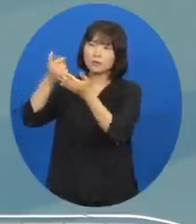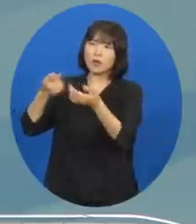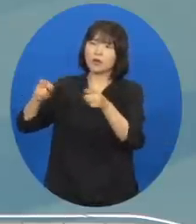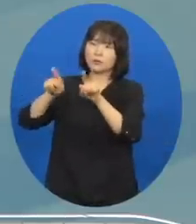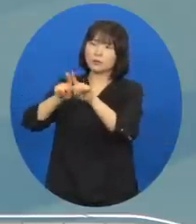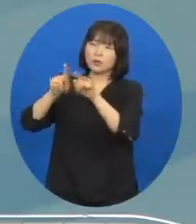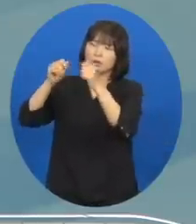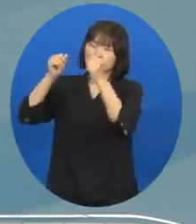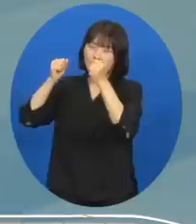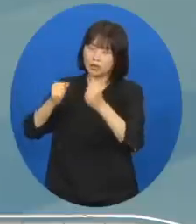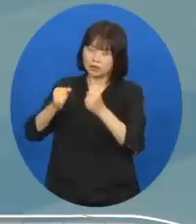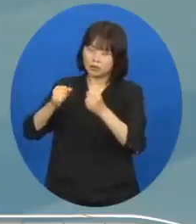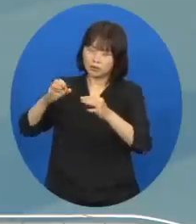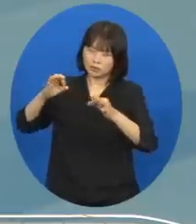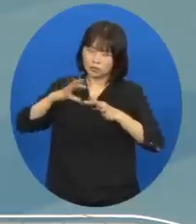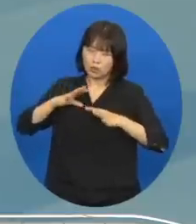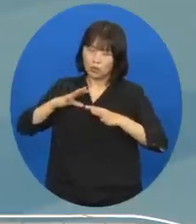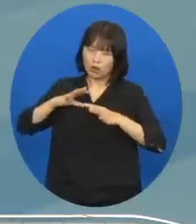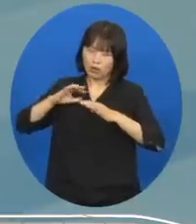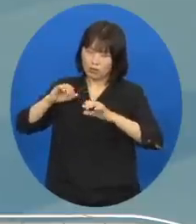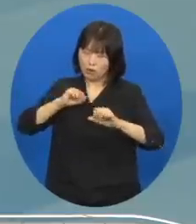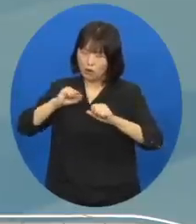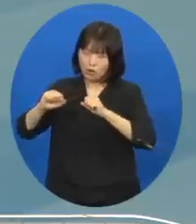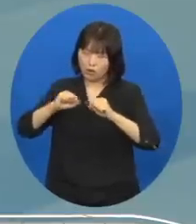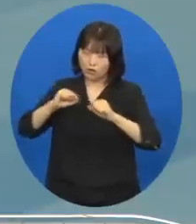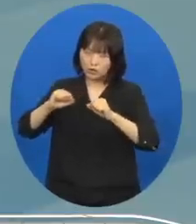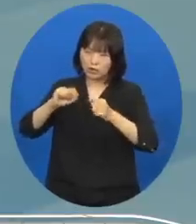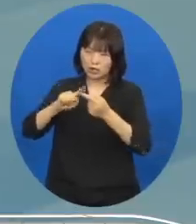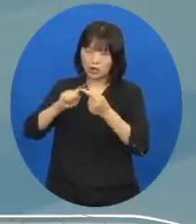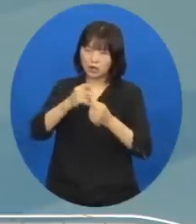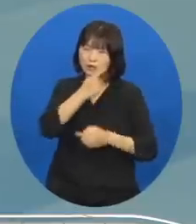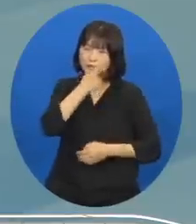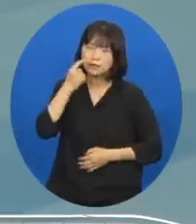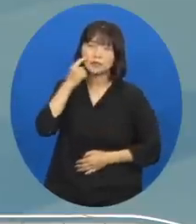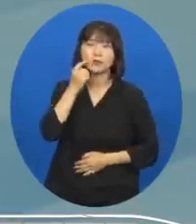하시는 놀라운 역사를 증거하게 됩니다.